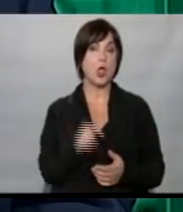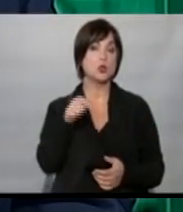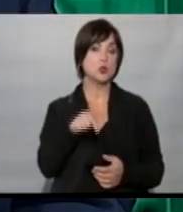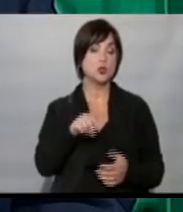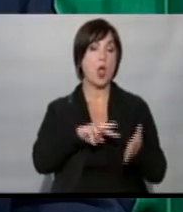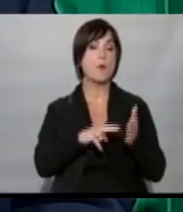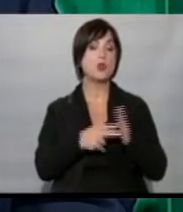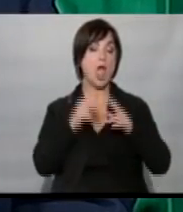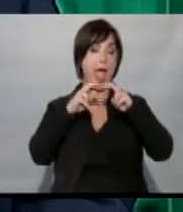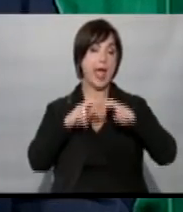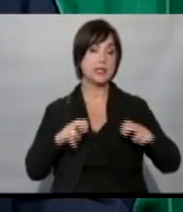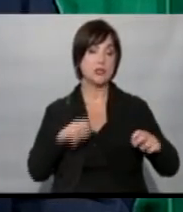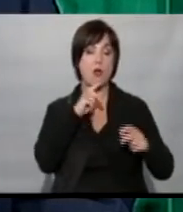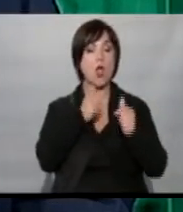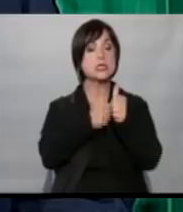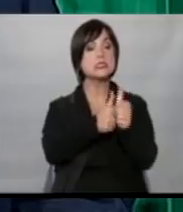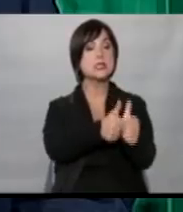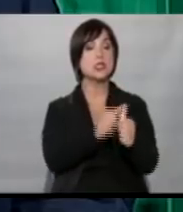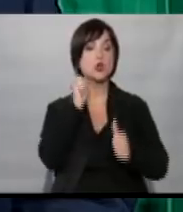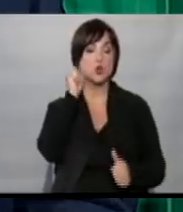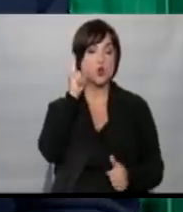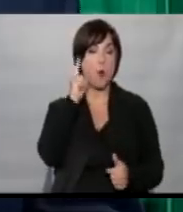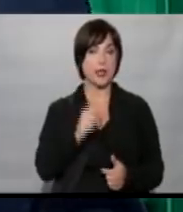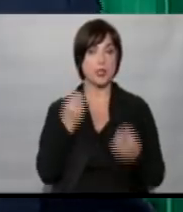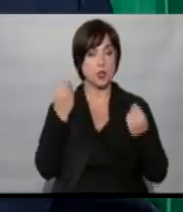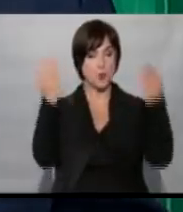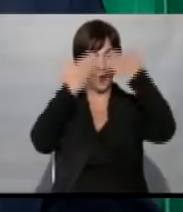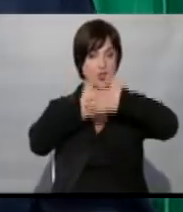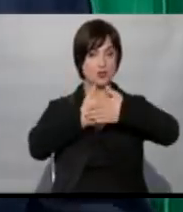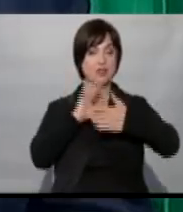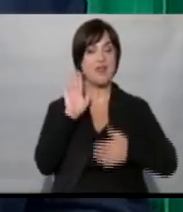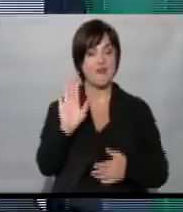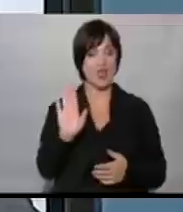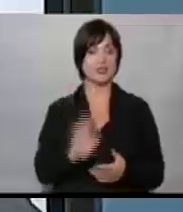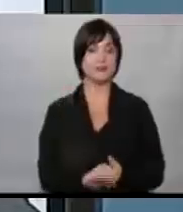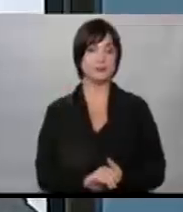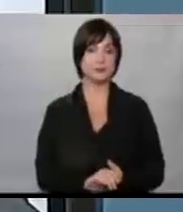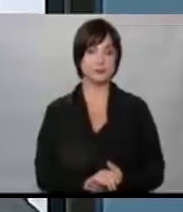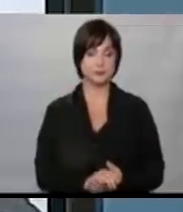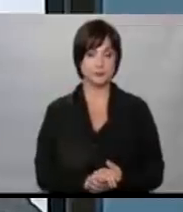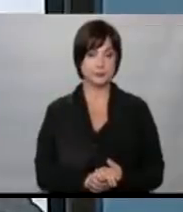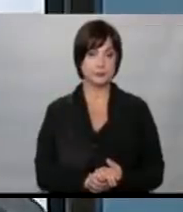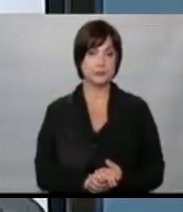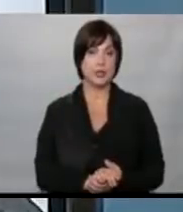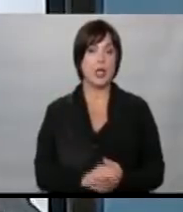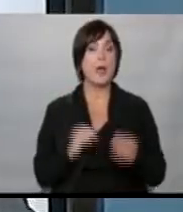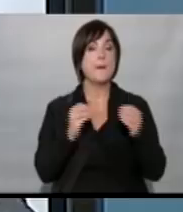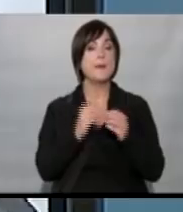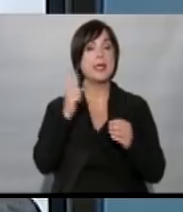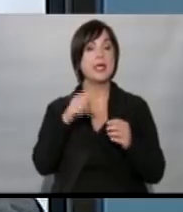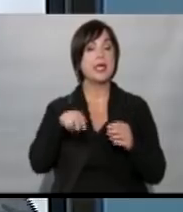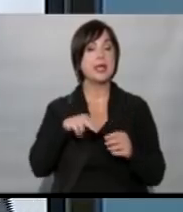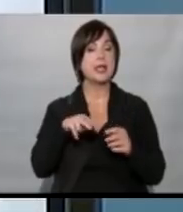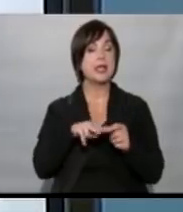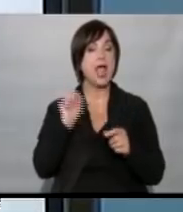овдешните политички аналитичари кои што ги следи случувањата. Добра вечер. Добра вечер и за вас. Билјали,